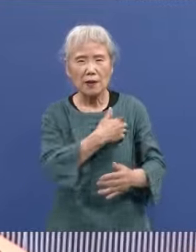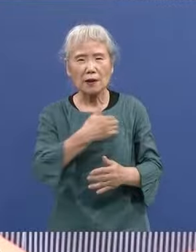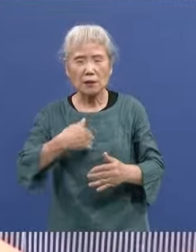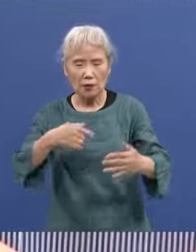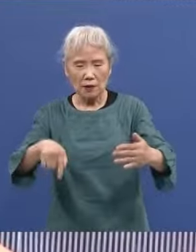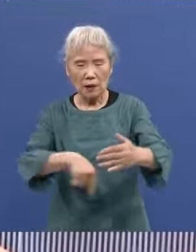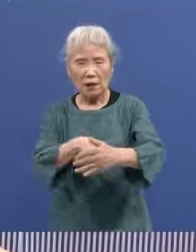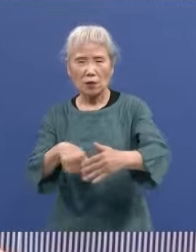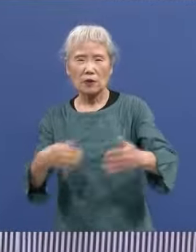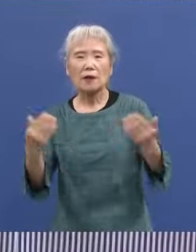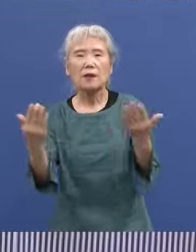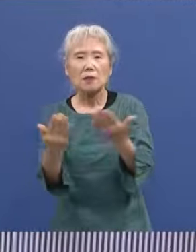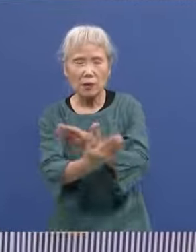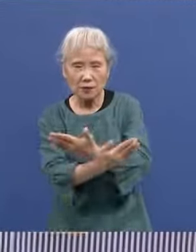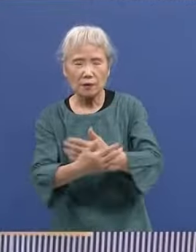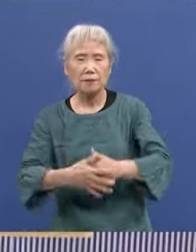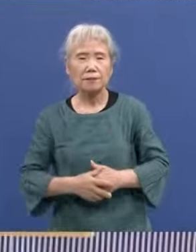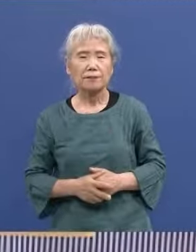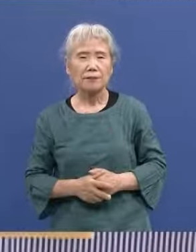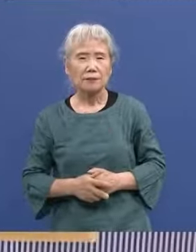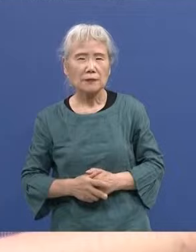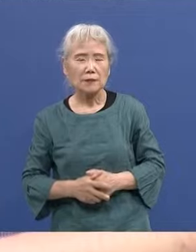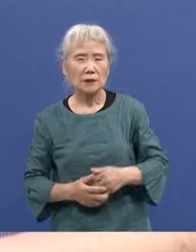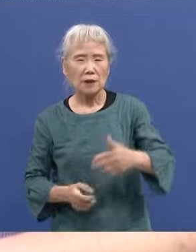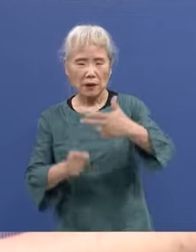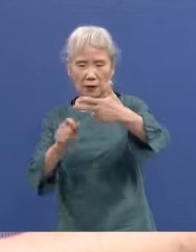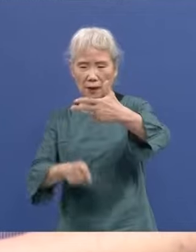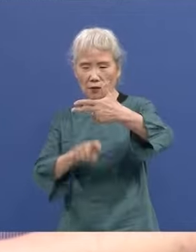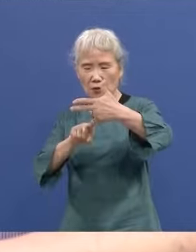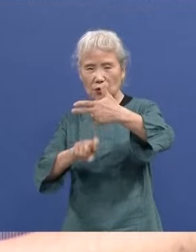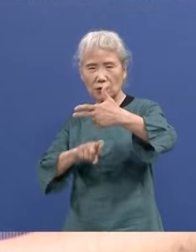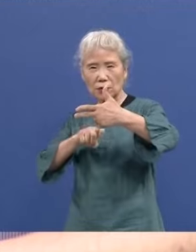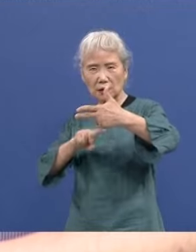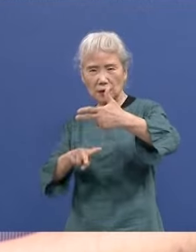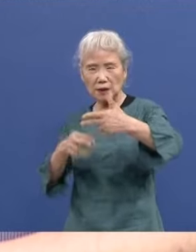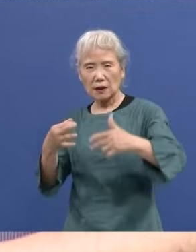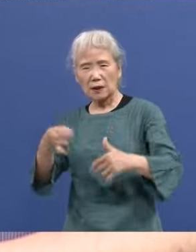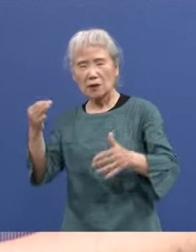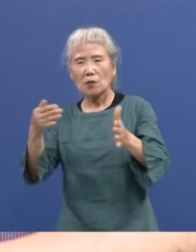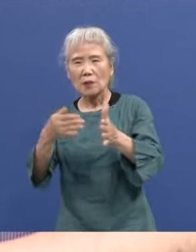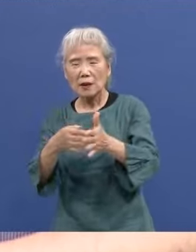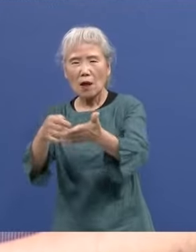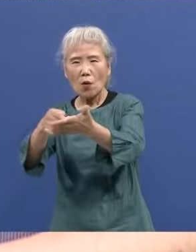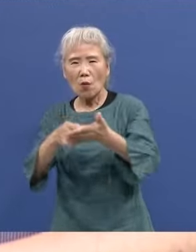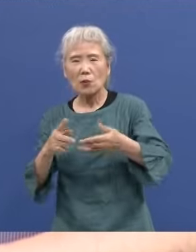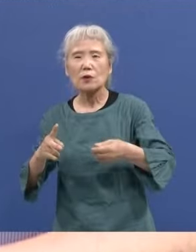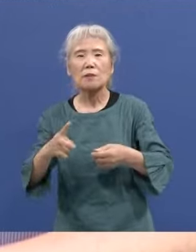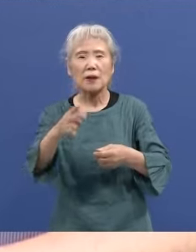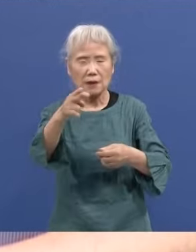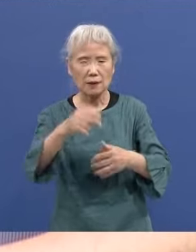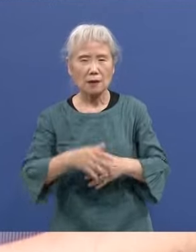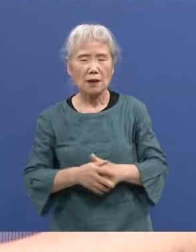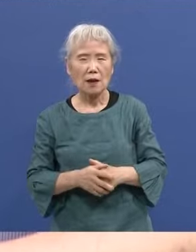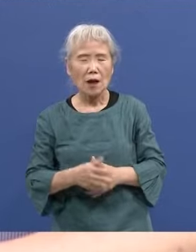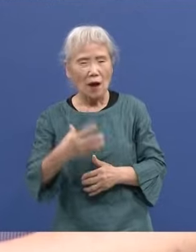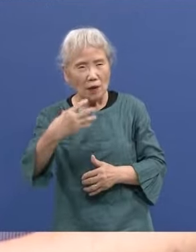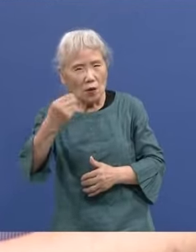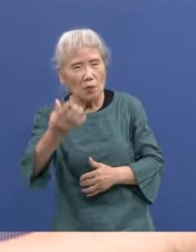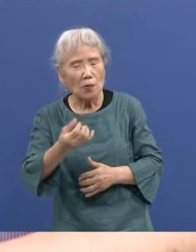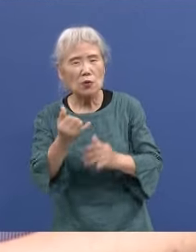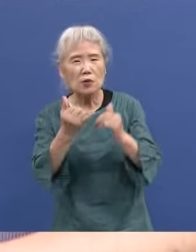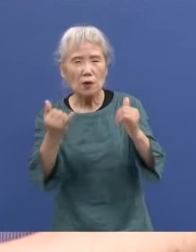内容となっています。7月12日金曜日までが応募の締め切りとなりますので、ご興味の